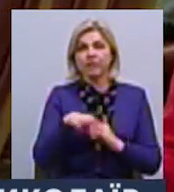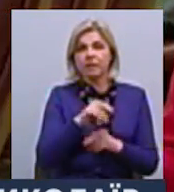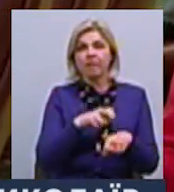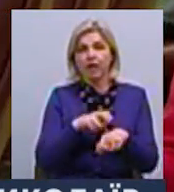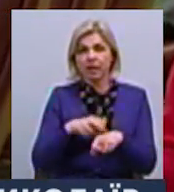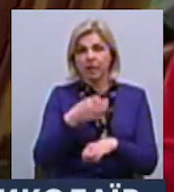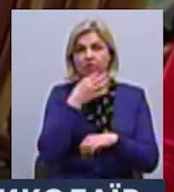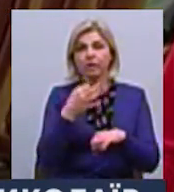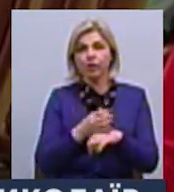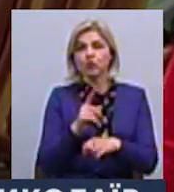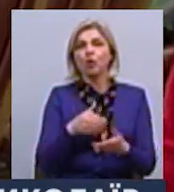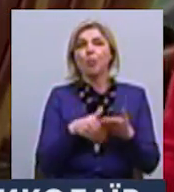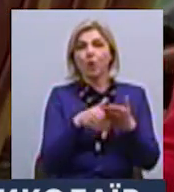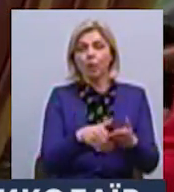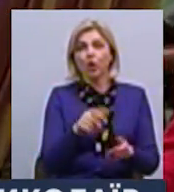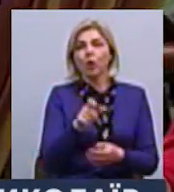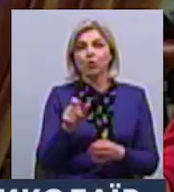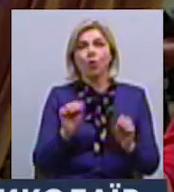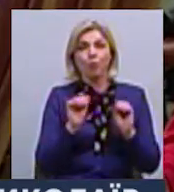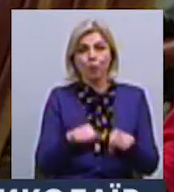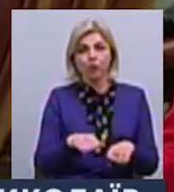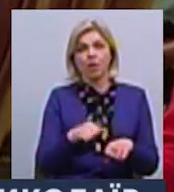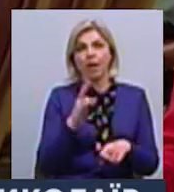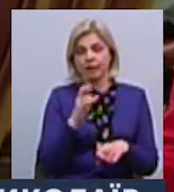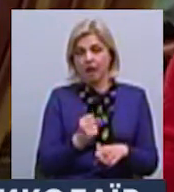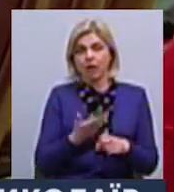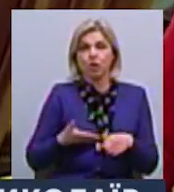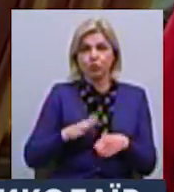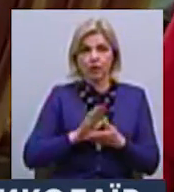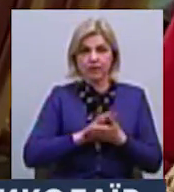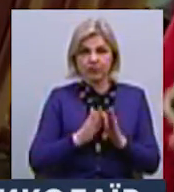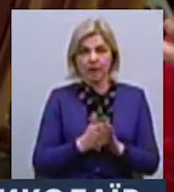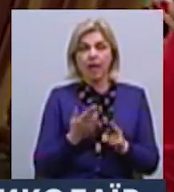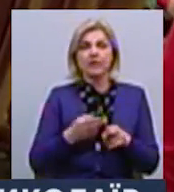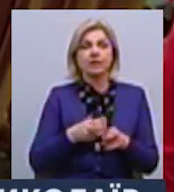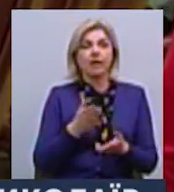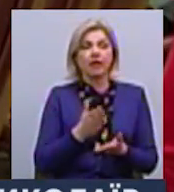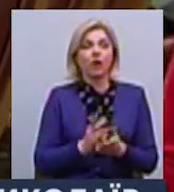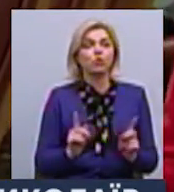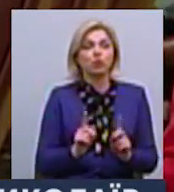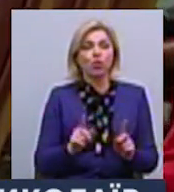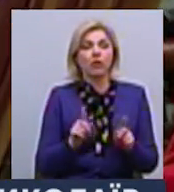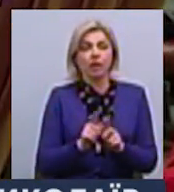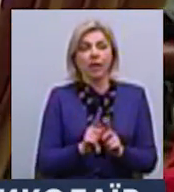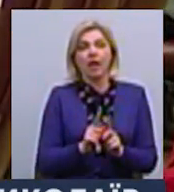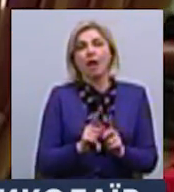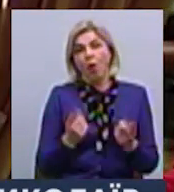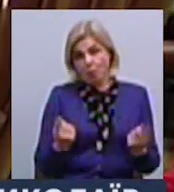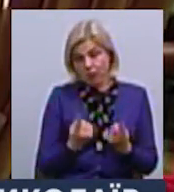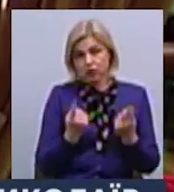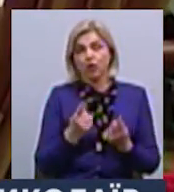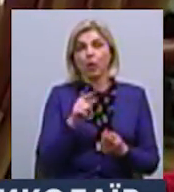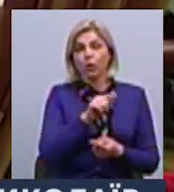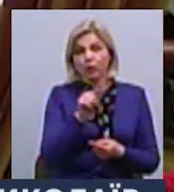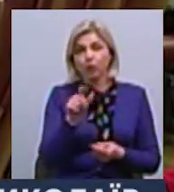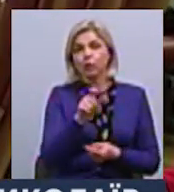надавати допомогу. Пацієнти можуть на невідкладний стан. Але як це вже є щось, ну, таке звичайне, то вони